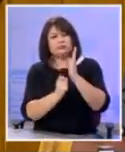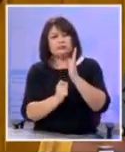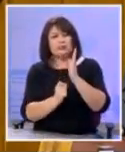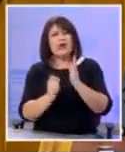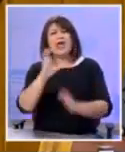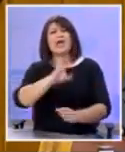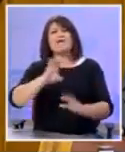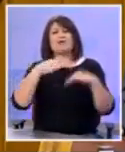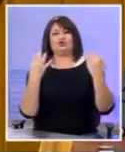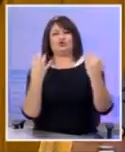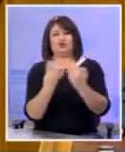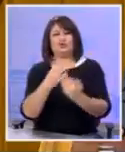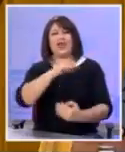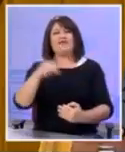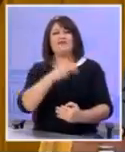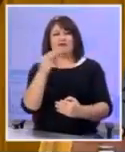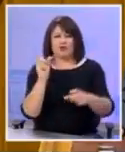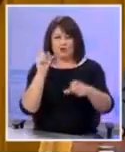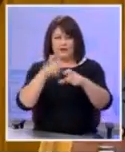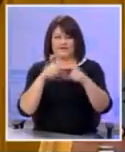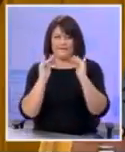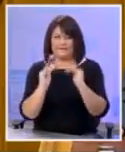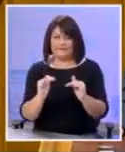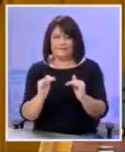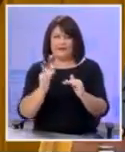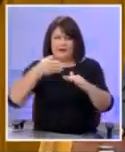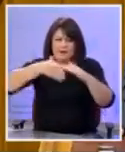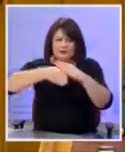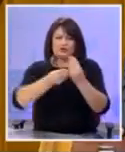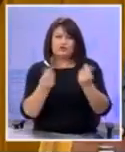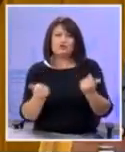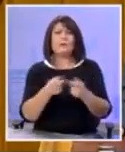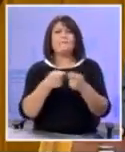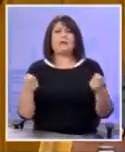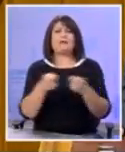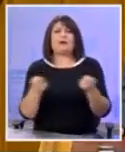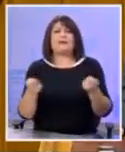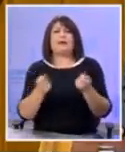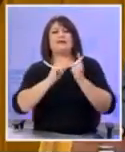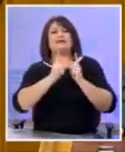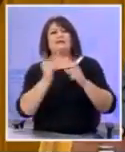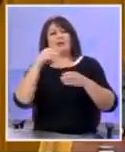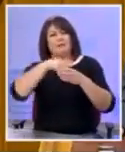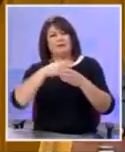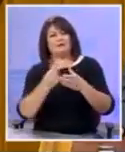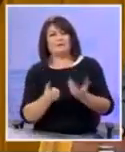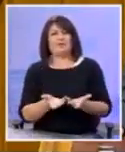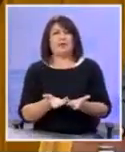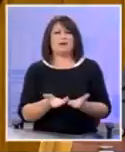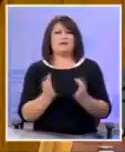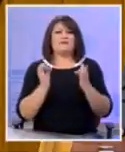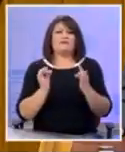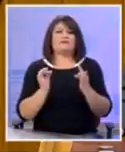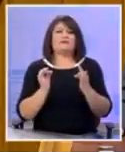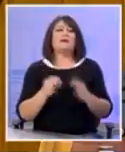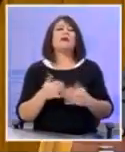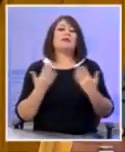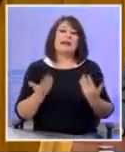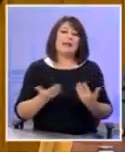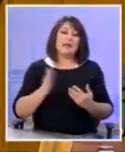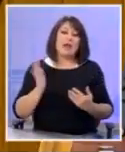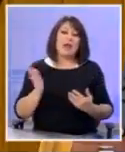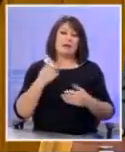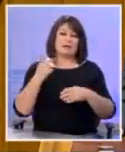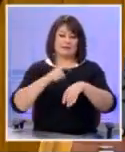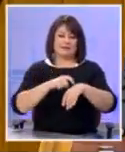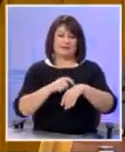την Ευρωζώνη δεν περνάει μέσα από τα μέτρα αυτά που περιλαμβάνει η Συμφωνία αυτή. Δηλαδή, αν